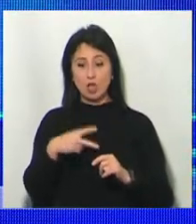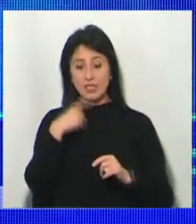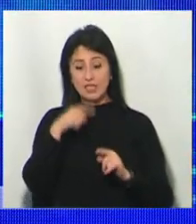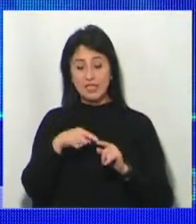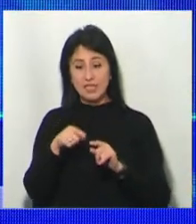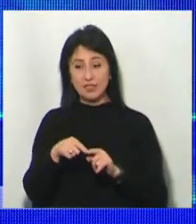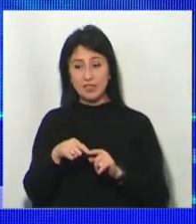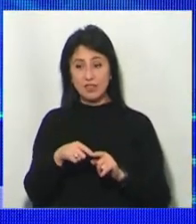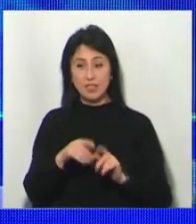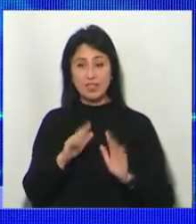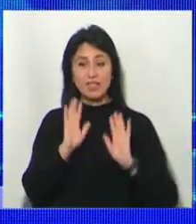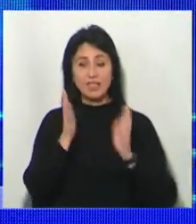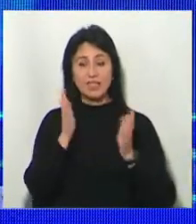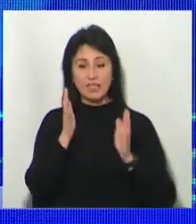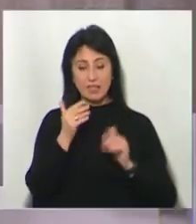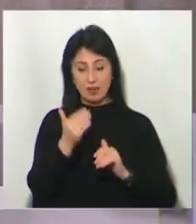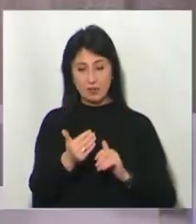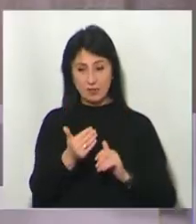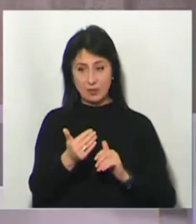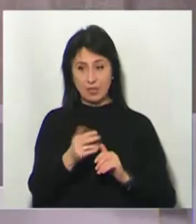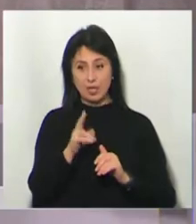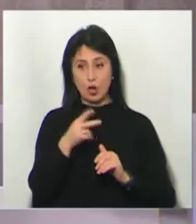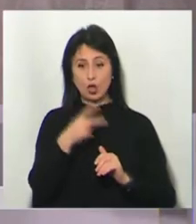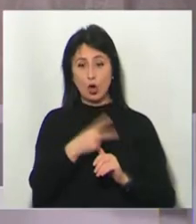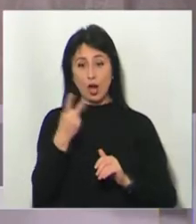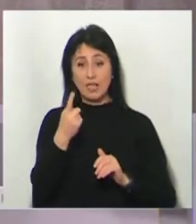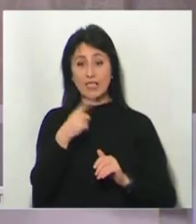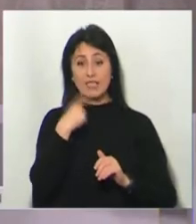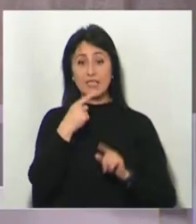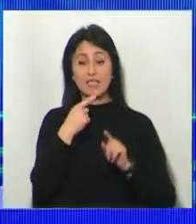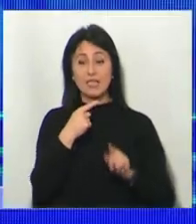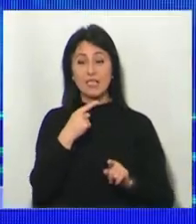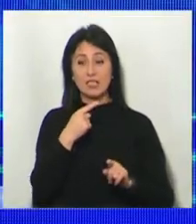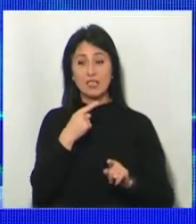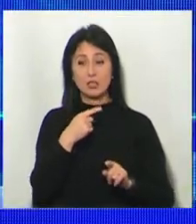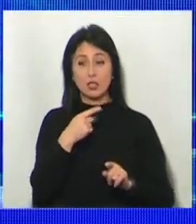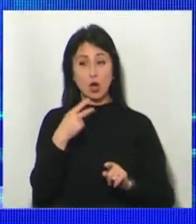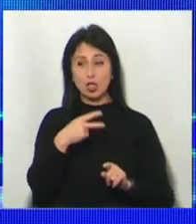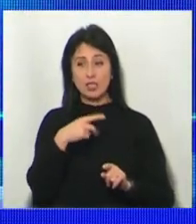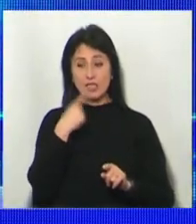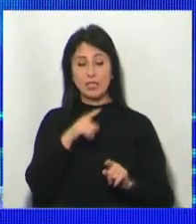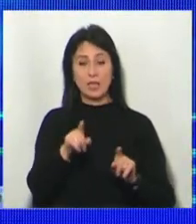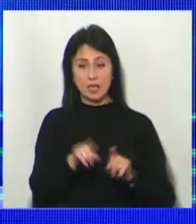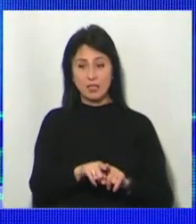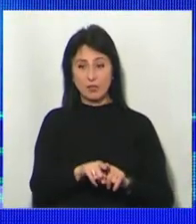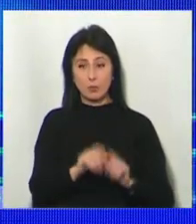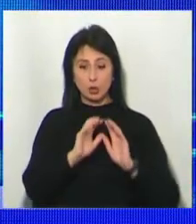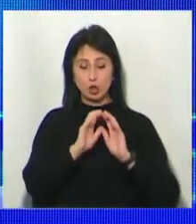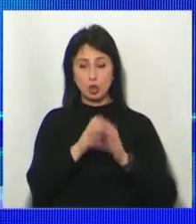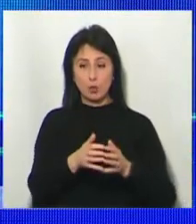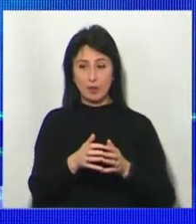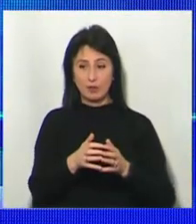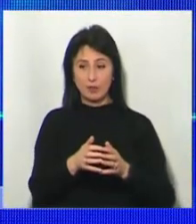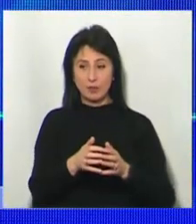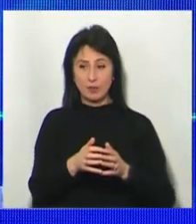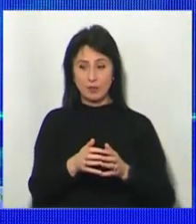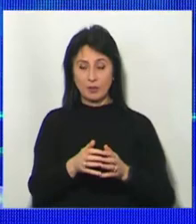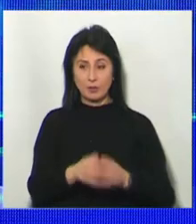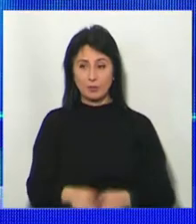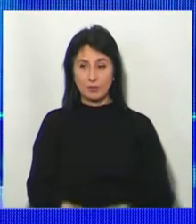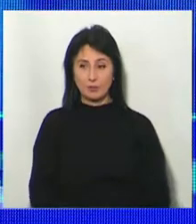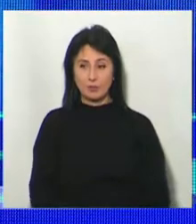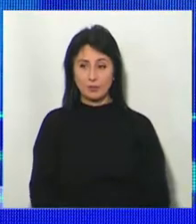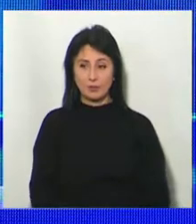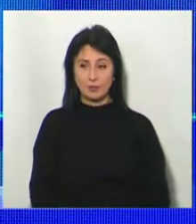ocic lidan, arteriuli hipertenziis, da, orietas ozdaert cels, orietas ocic cels aseve, soplios